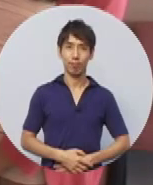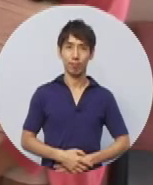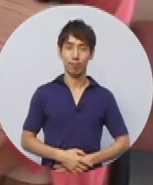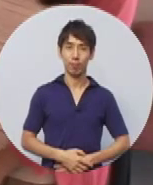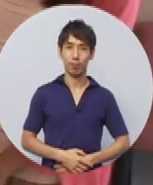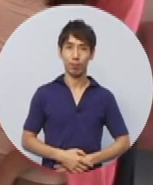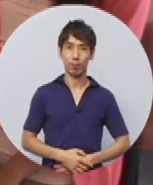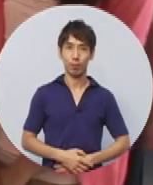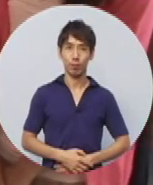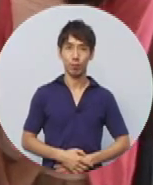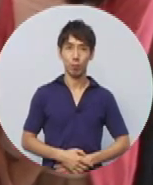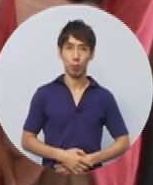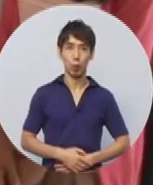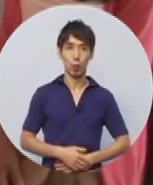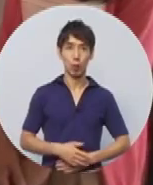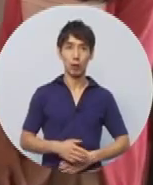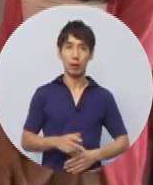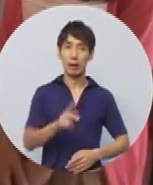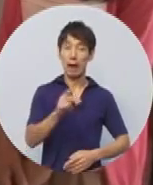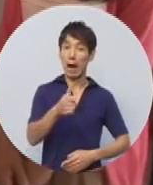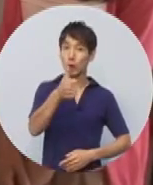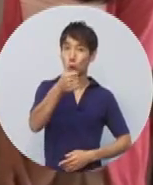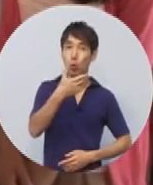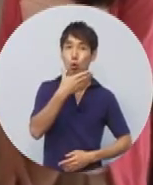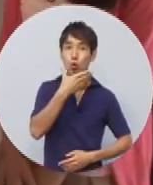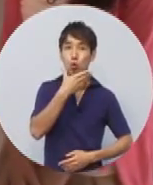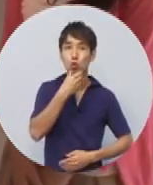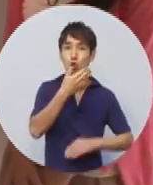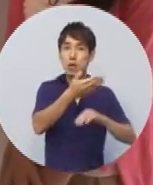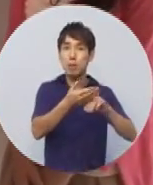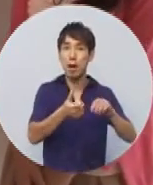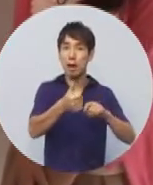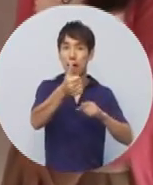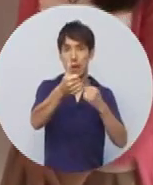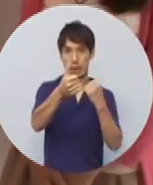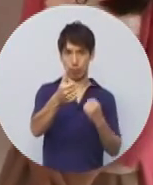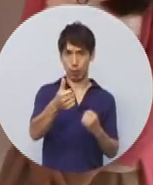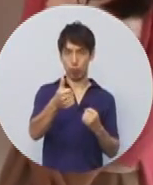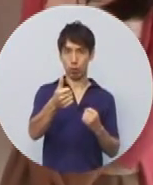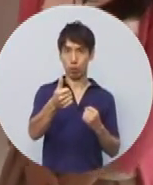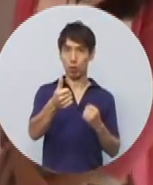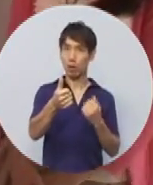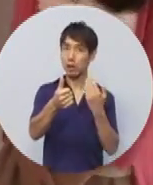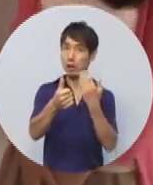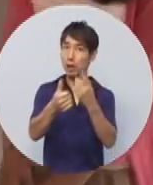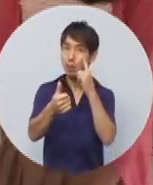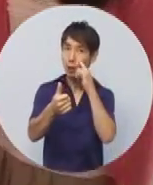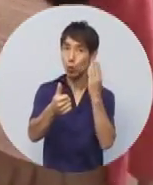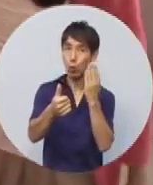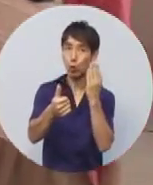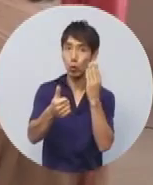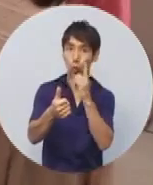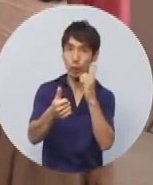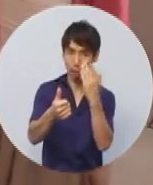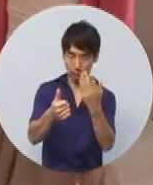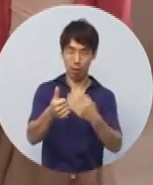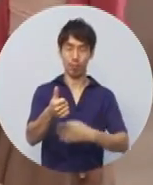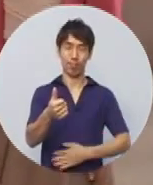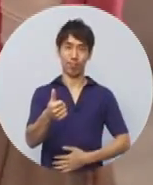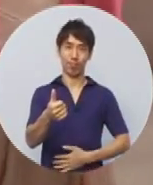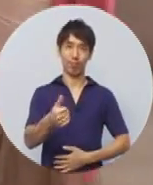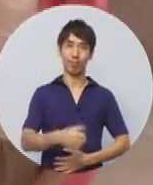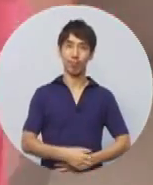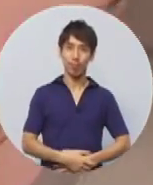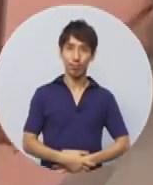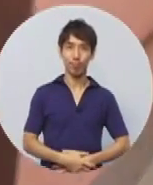こちらに小児救急科長の福島先生がいらっしゃいます。 はい、 ちょっとお話聞いてみたらどうですか。 ありがとうございます。 はい、伺ってき